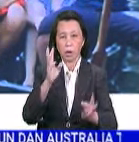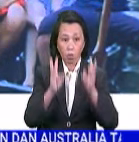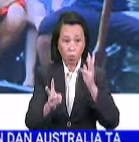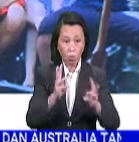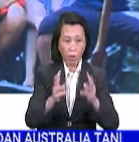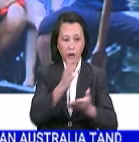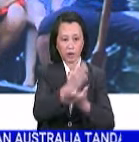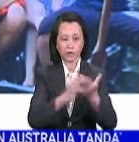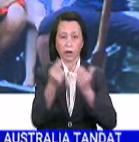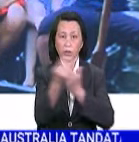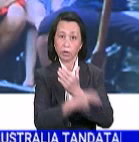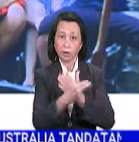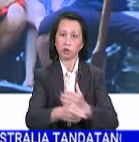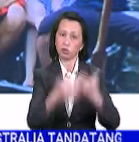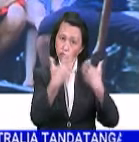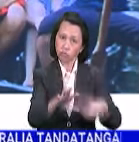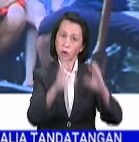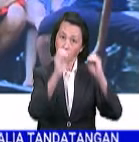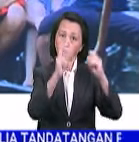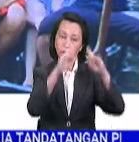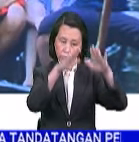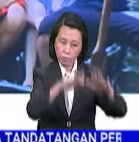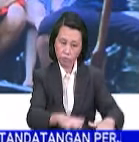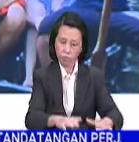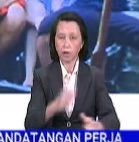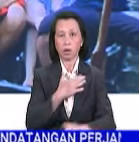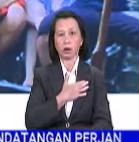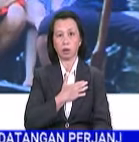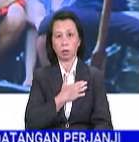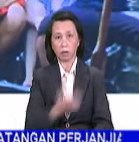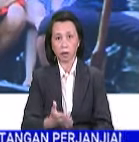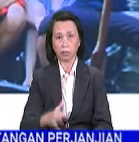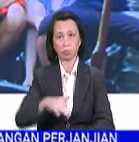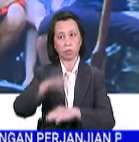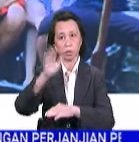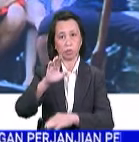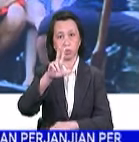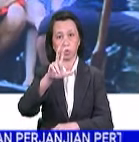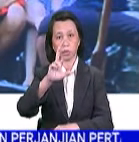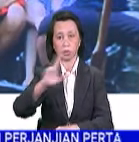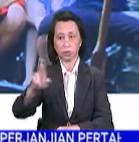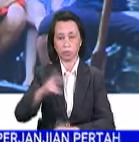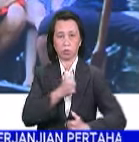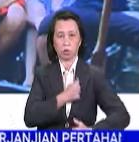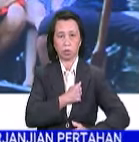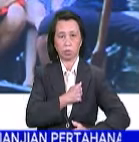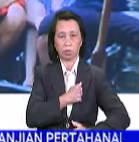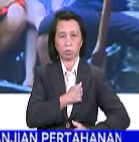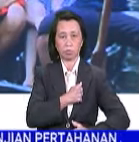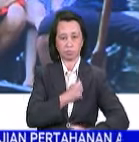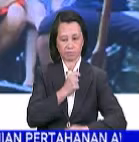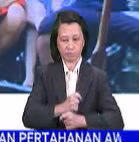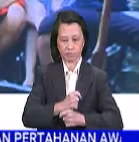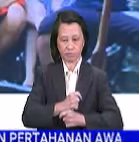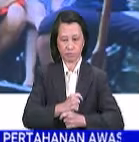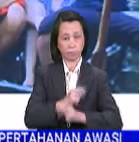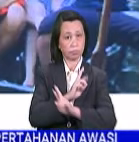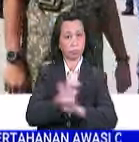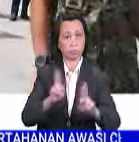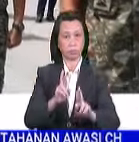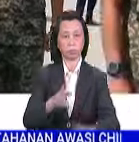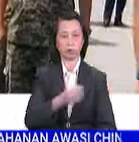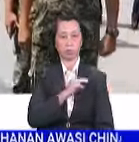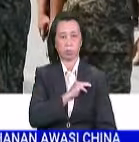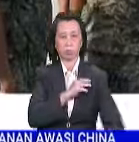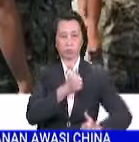negeri telah pulih daripada banjir, komitmen tinggi lebih 3,000 anggotanya tidak berganjak. Jelas Menteri Kanan